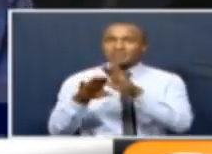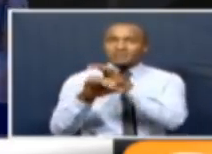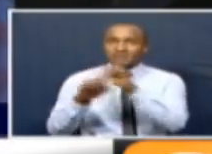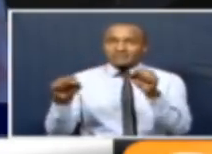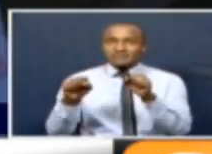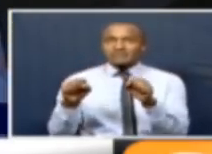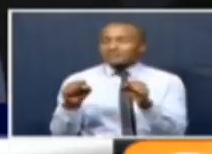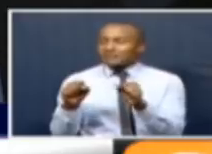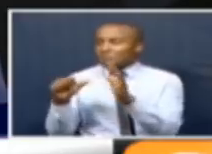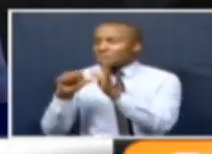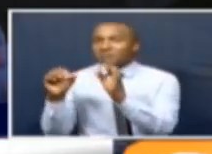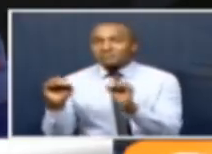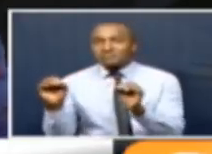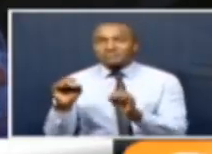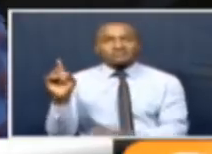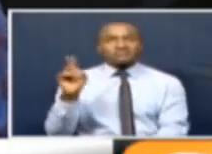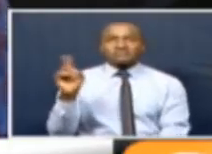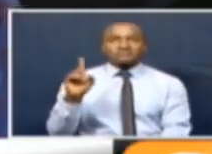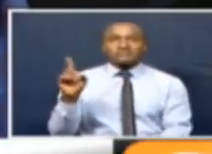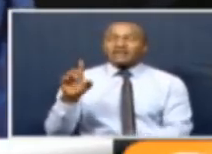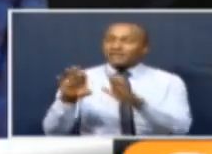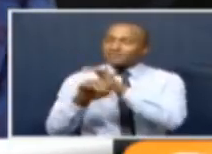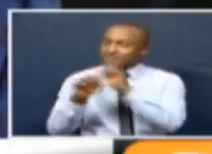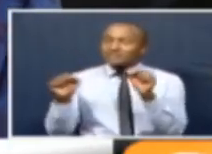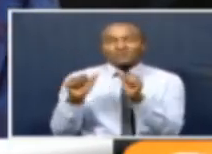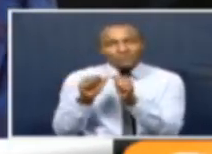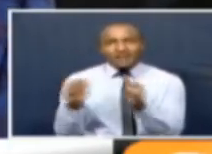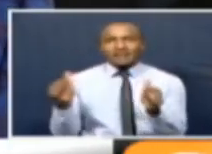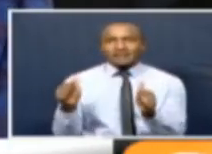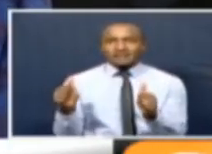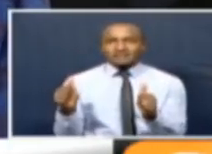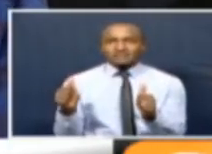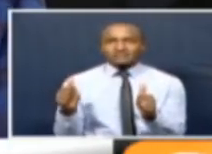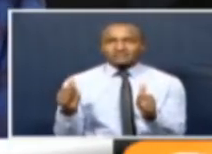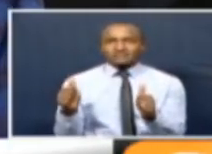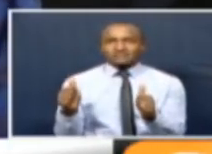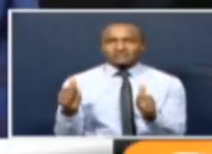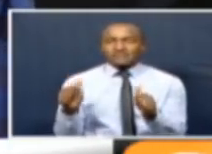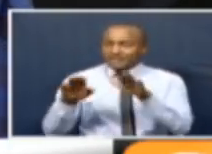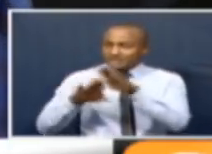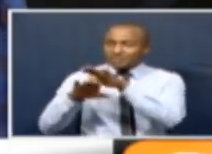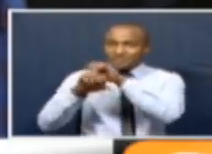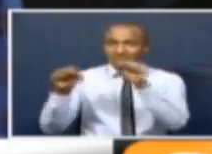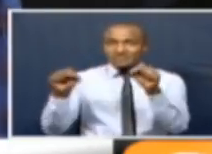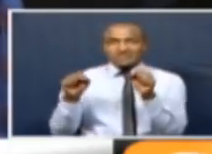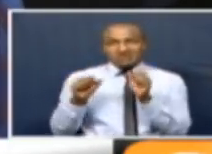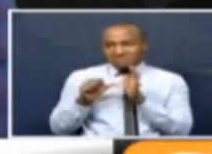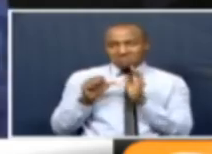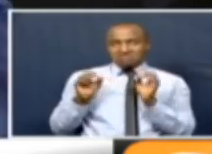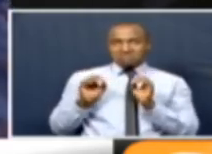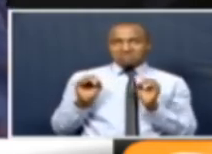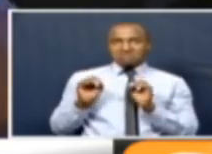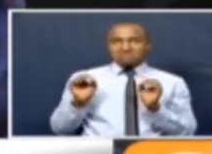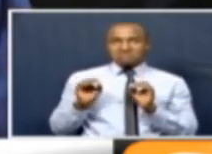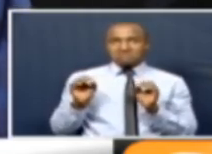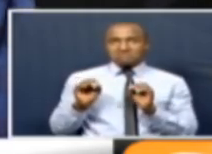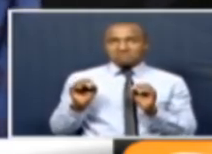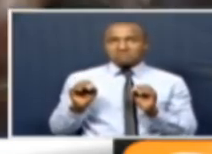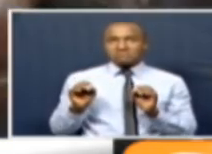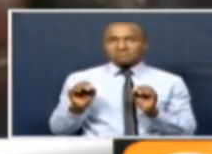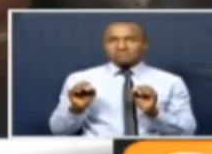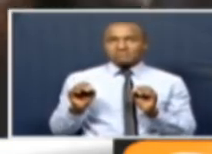deni na wewe. Nani amekwambia deputy president ako na deni? Deputy president hana deni na mtu wa jamii yoyote